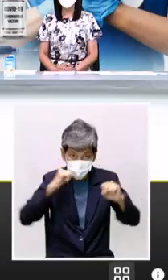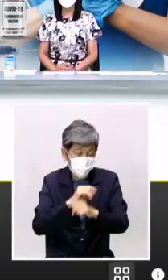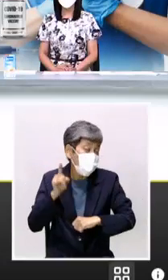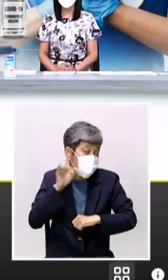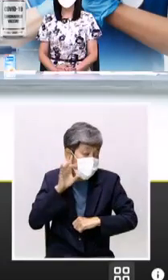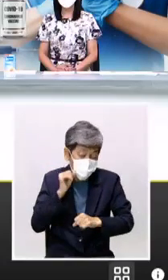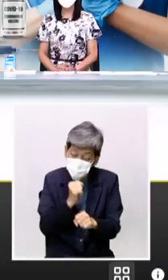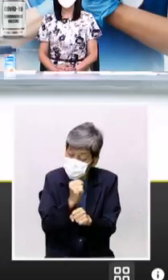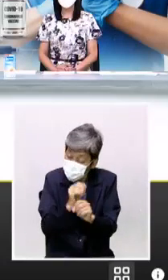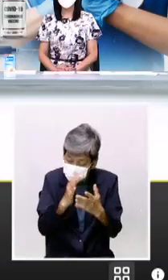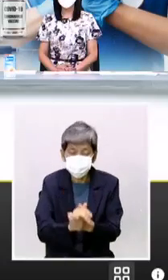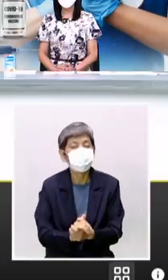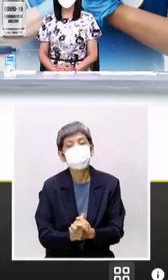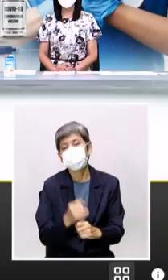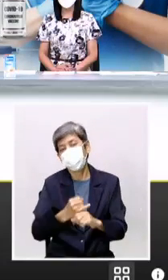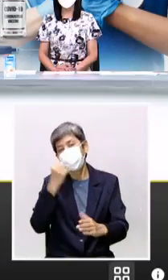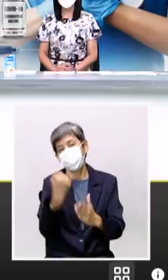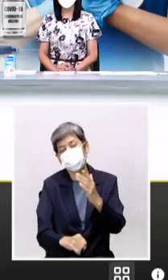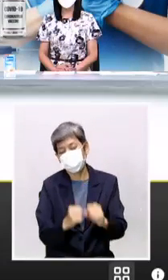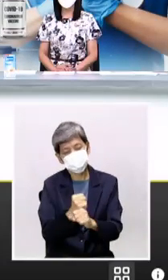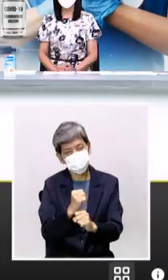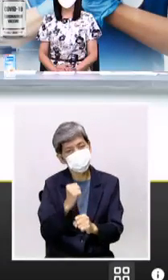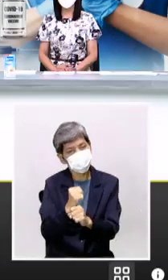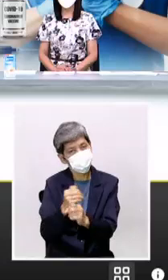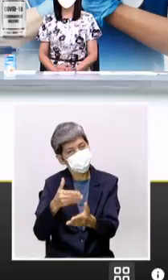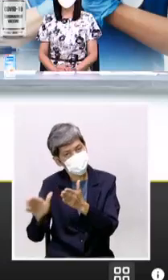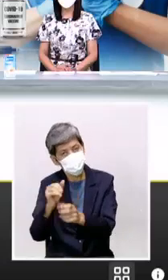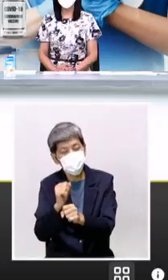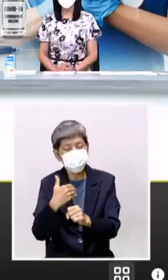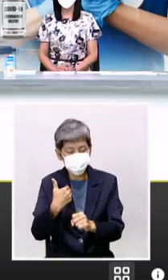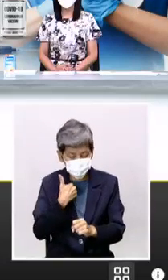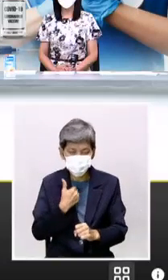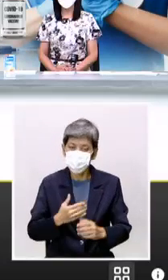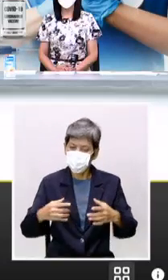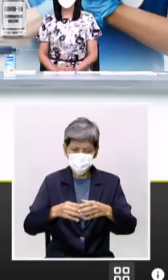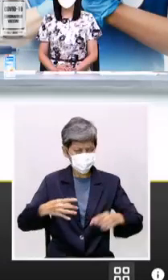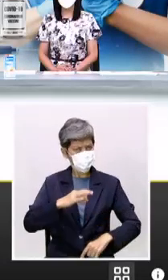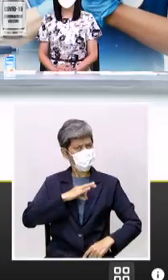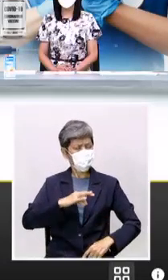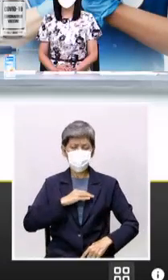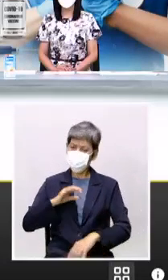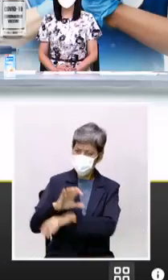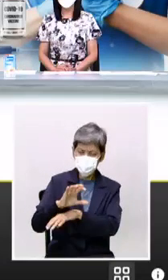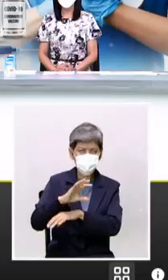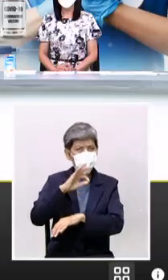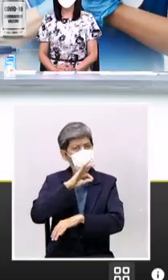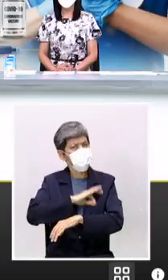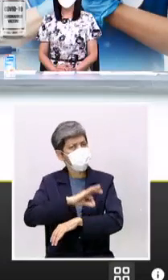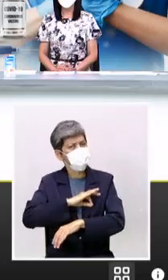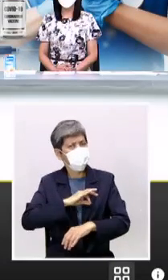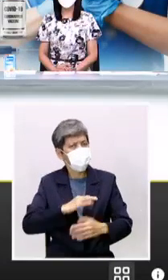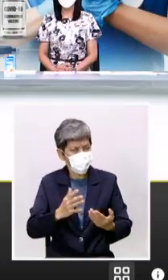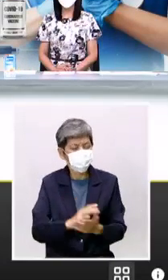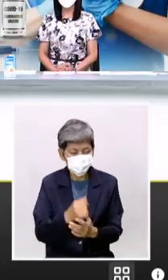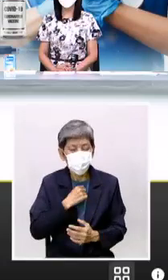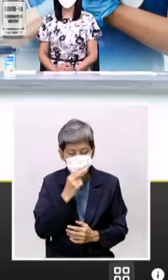ฝืนไม่ทำตามเนี่ยก็อาจจะถูกลงโทษด้วยการถูกให้ออกจากงานเลยทีเดียวเรื่องนี้ถูกฝ่ายค้านวิพากษ์วิจารณ์ว่าฟังดูแล้วเหมือนกับเป็นเผด็จการ